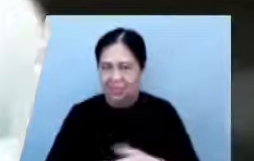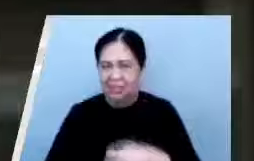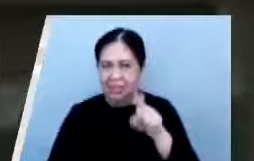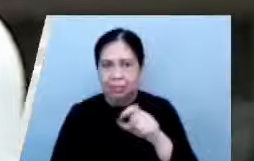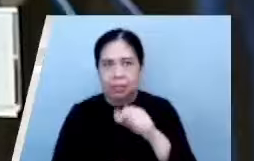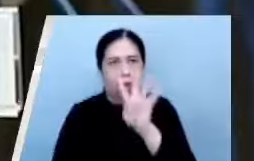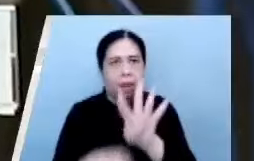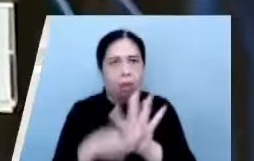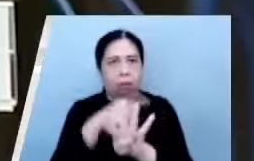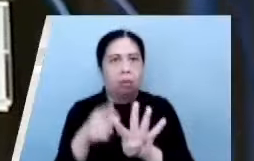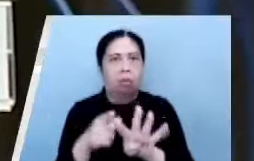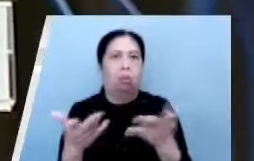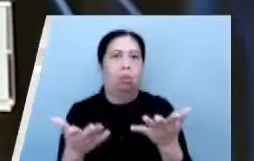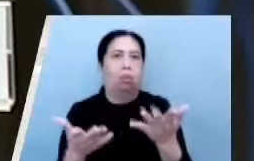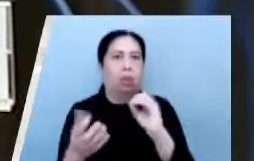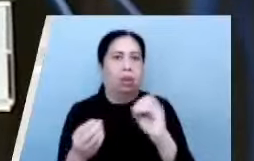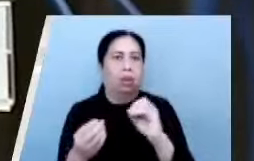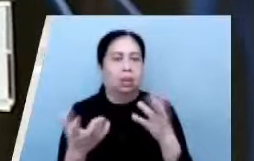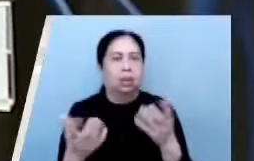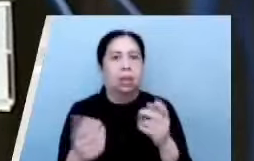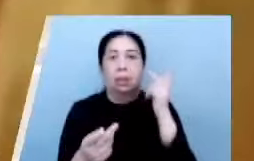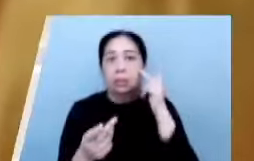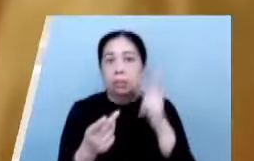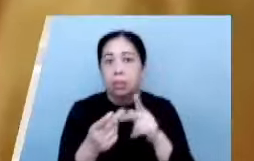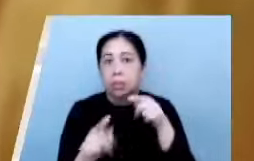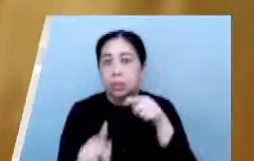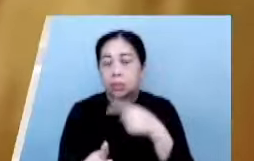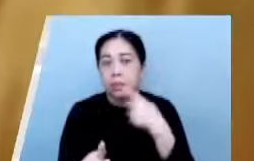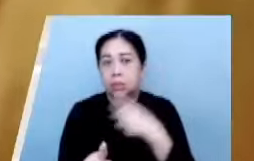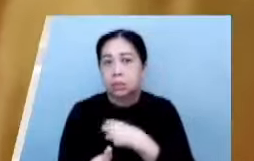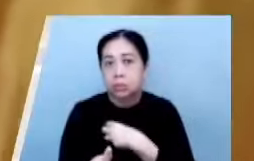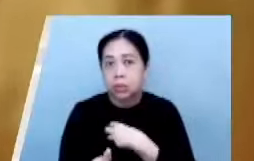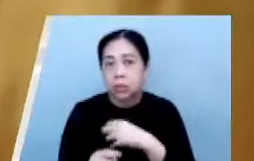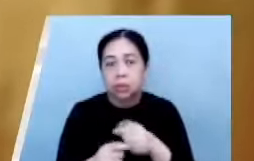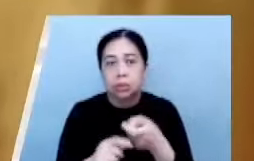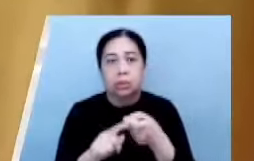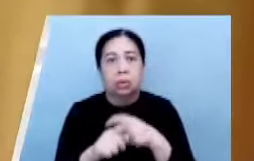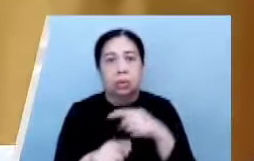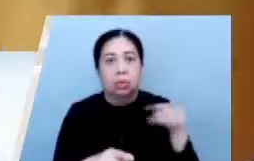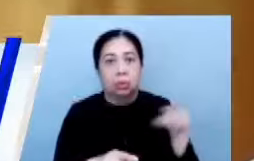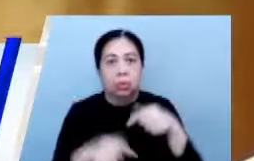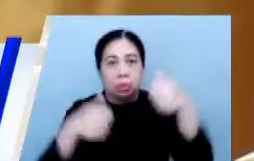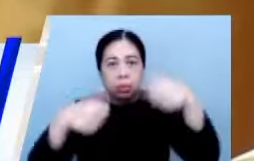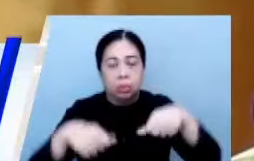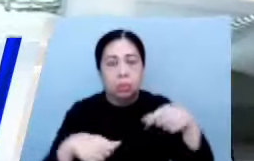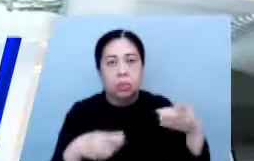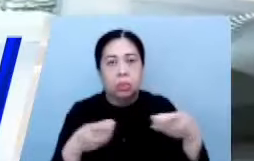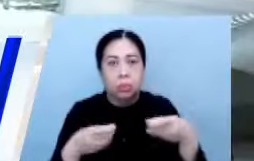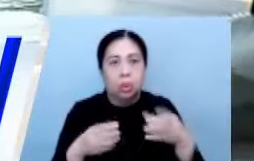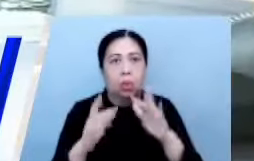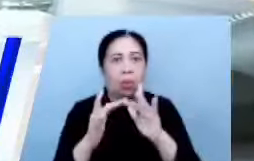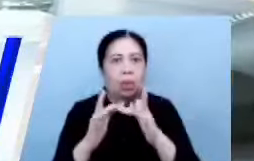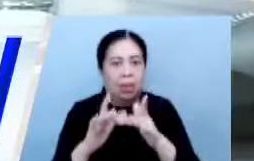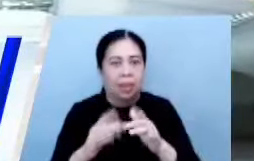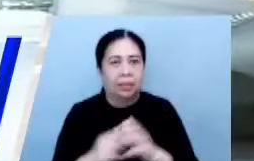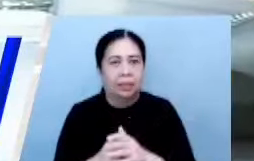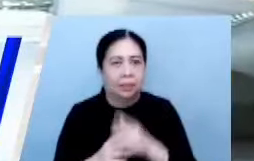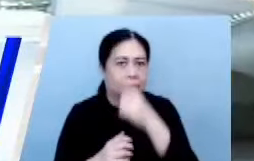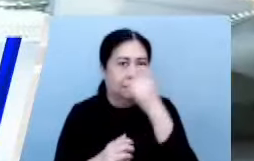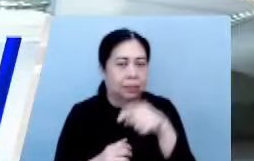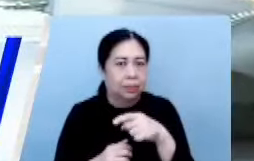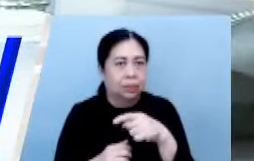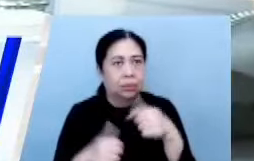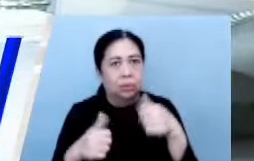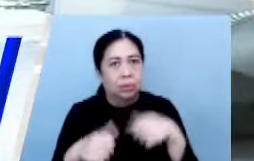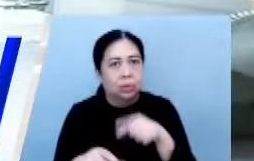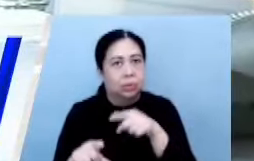nagawa yun. At ang motibong nakita ng mga pulis, base raw sa mga post ng direktor online. Lumabas po doon na itong si